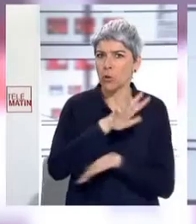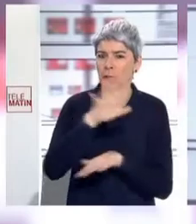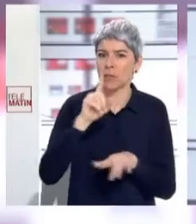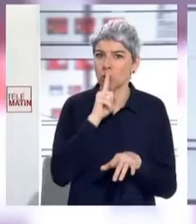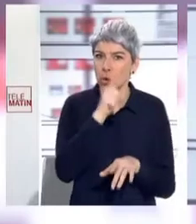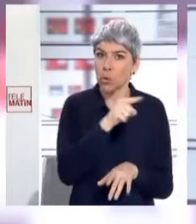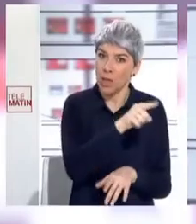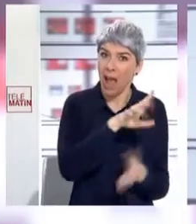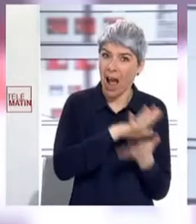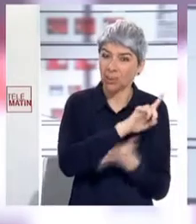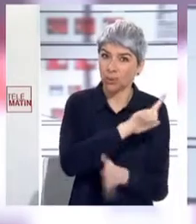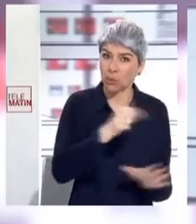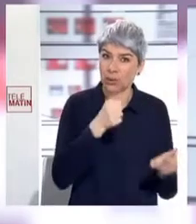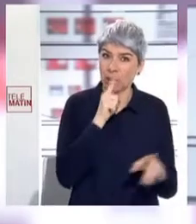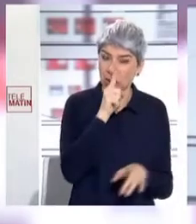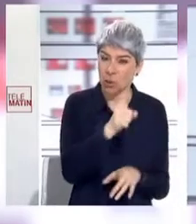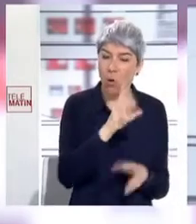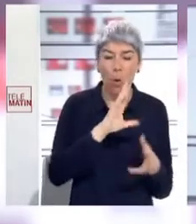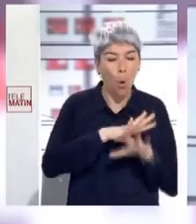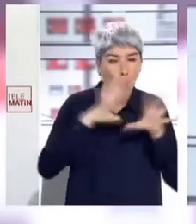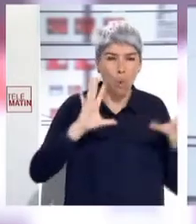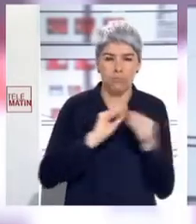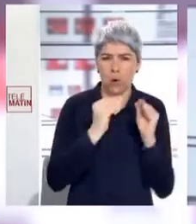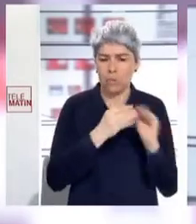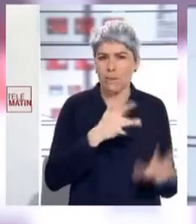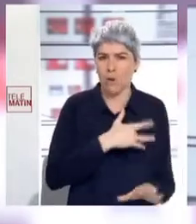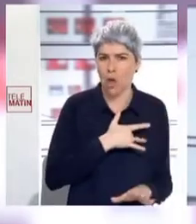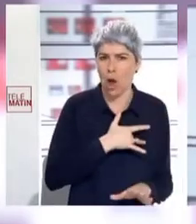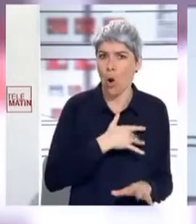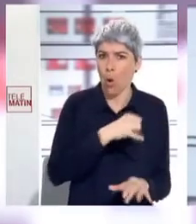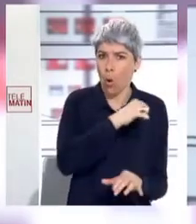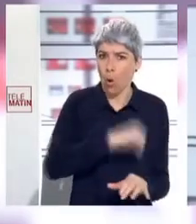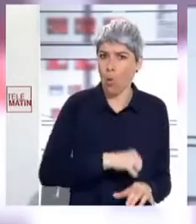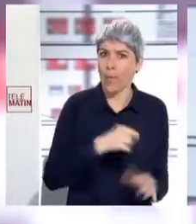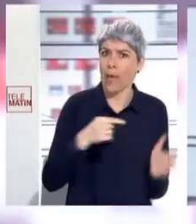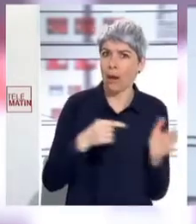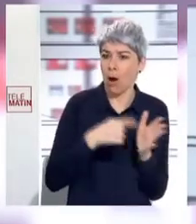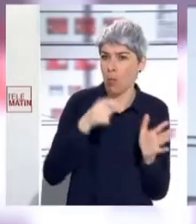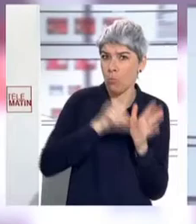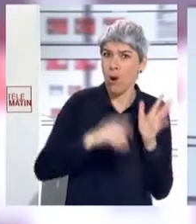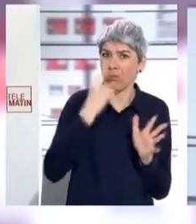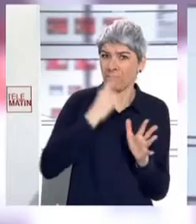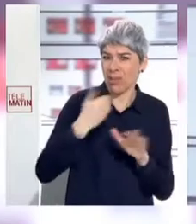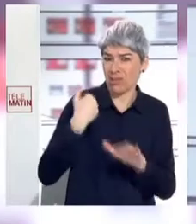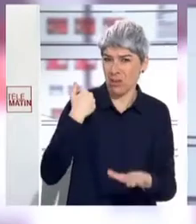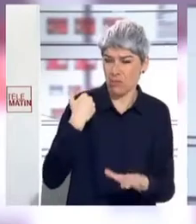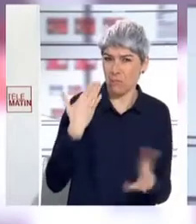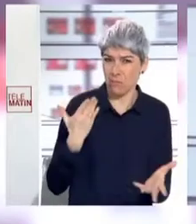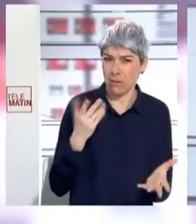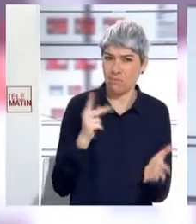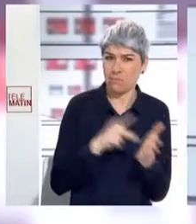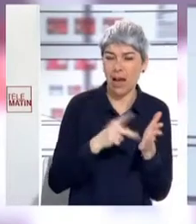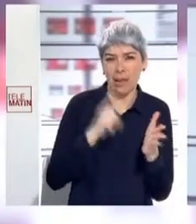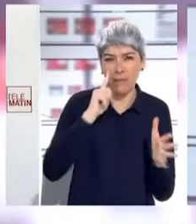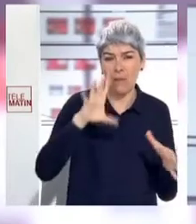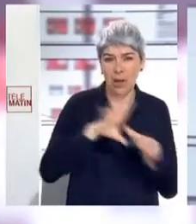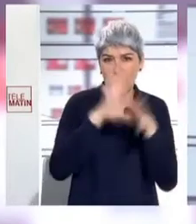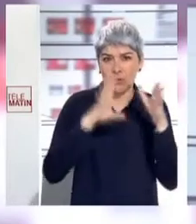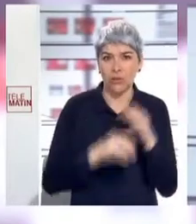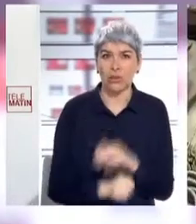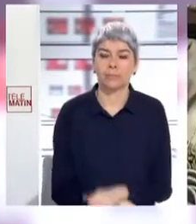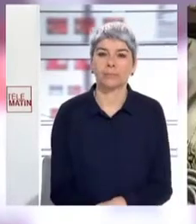de 76 ans, insuffisant cardiaque en phase terminale, avait été opéré en décembre dernier à l'hôpital Georges Pompidou à Paris. Flore